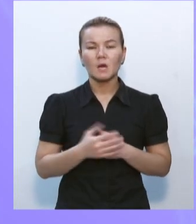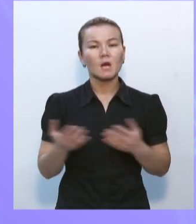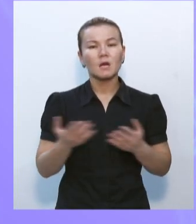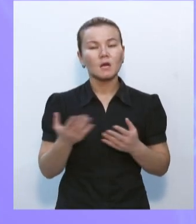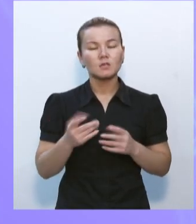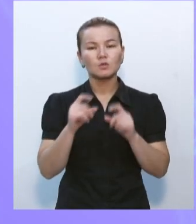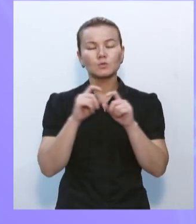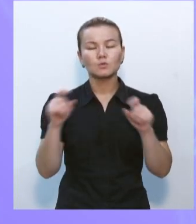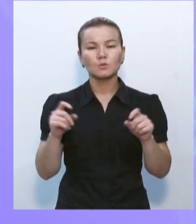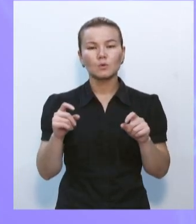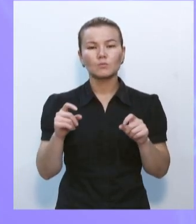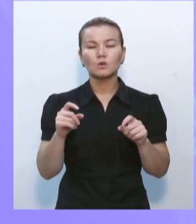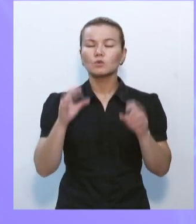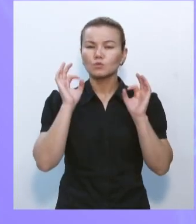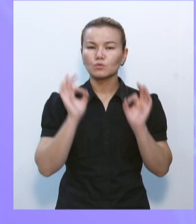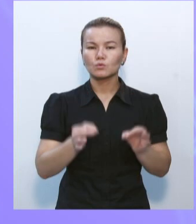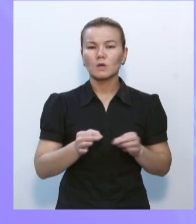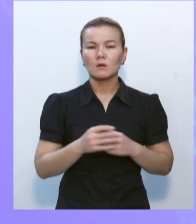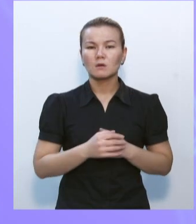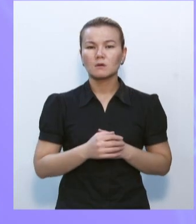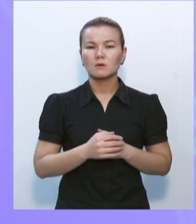Кайсы сүйлөм туура?